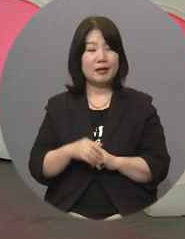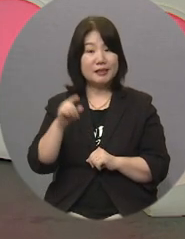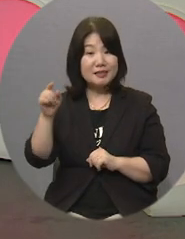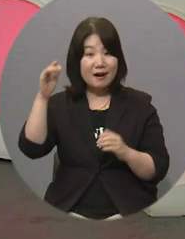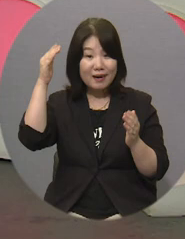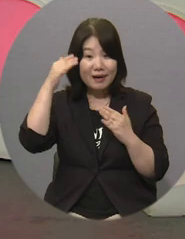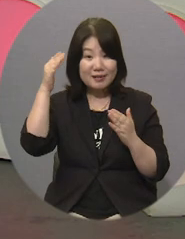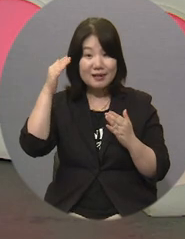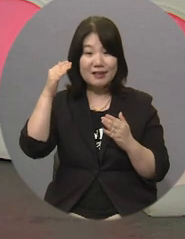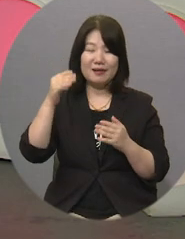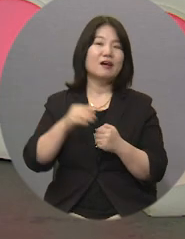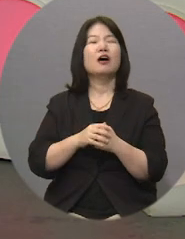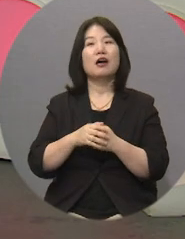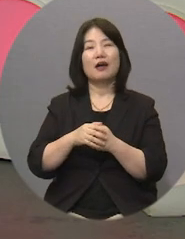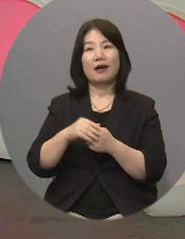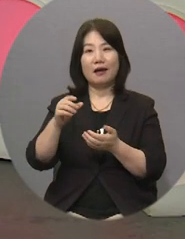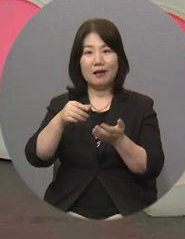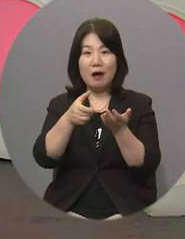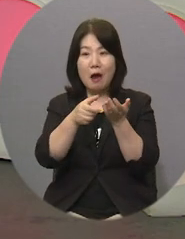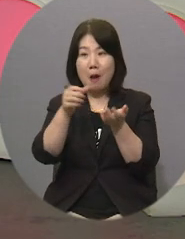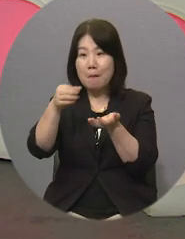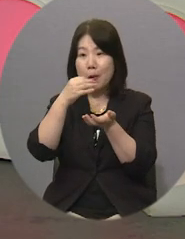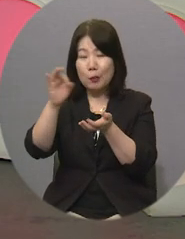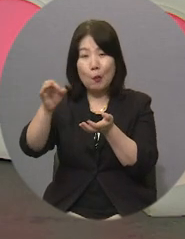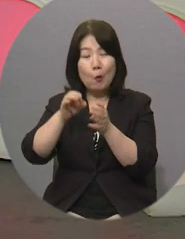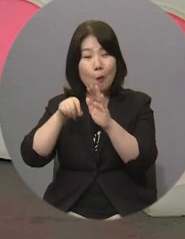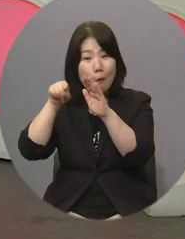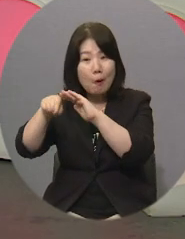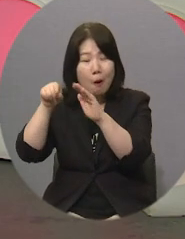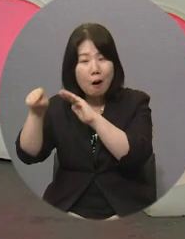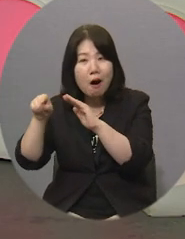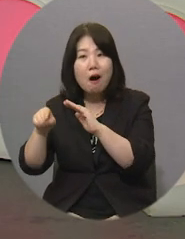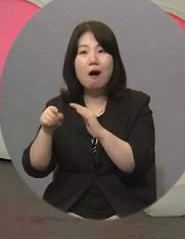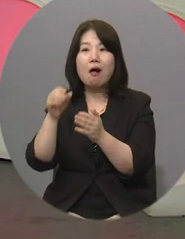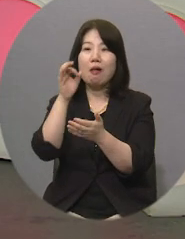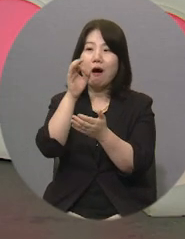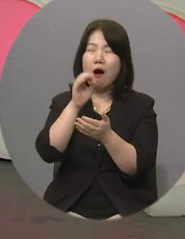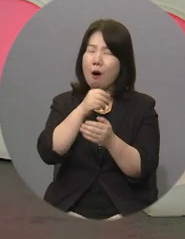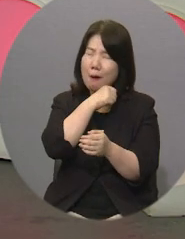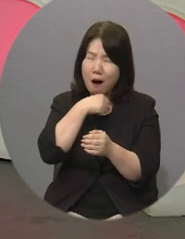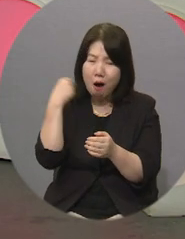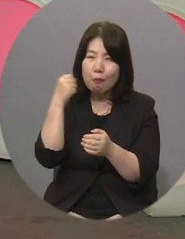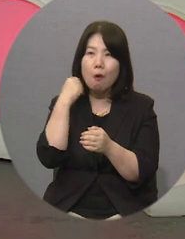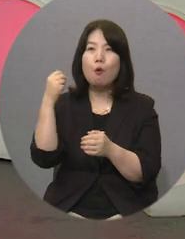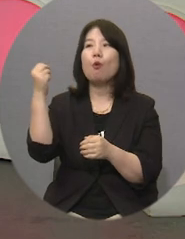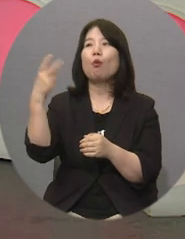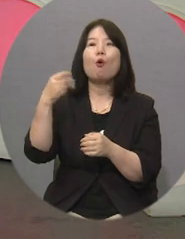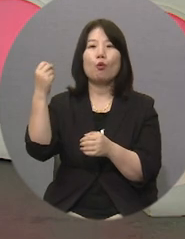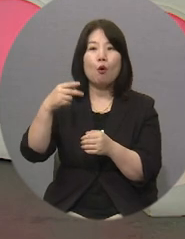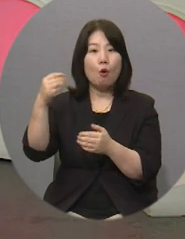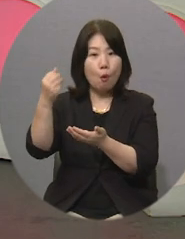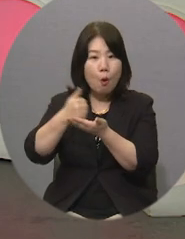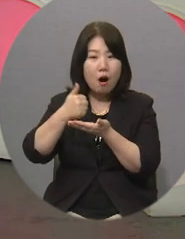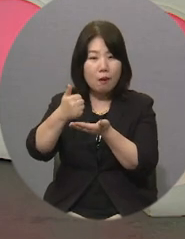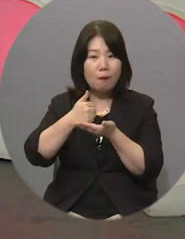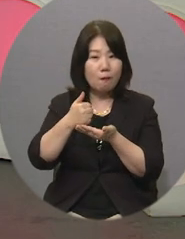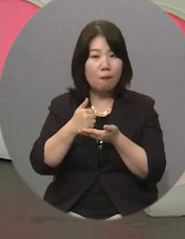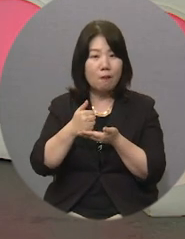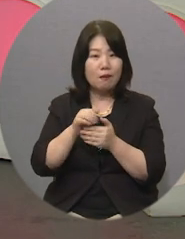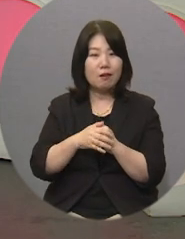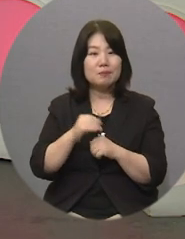근래 학생들이 오더니 맛있다고 자주 찾아오겠다고, 얼마나 고마운지 이모는